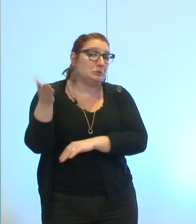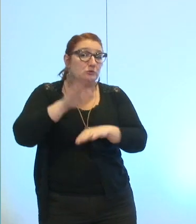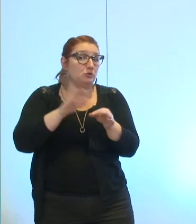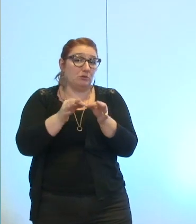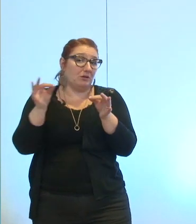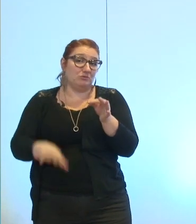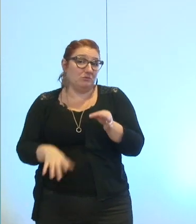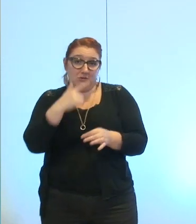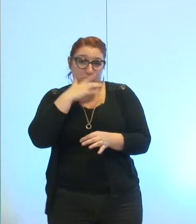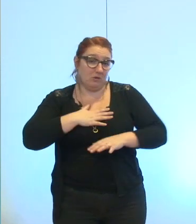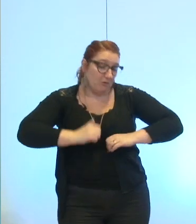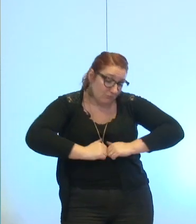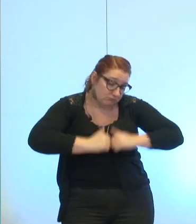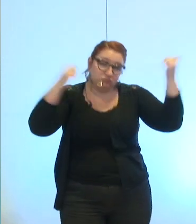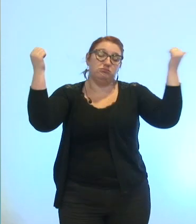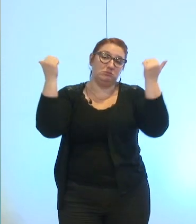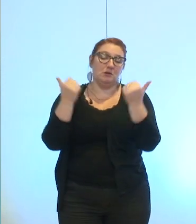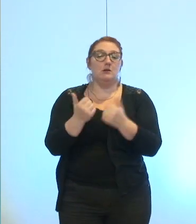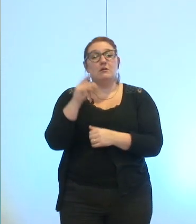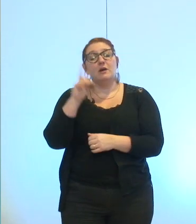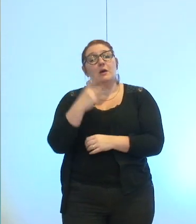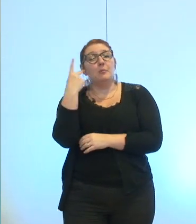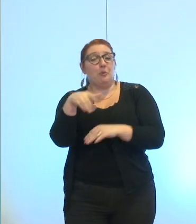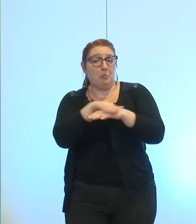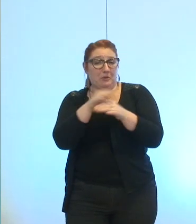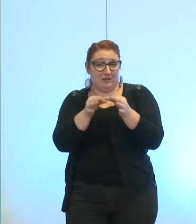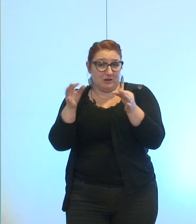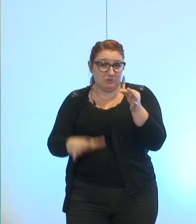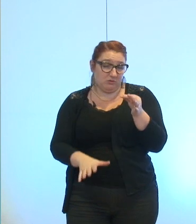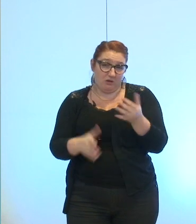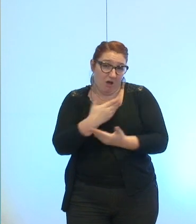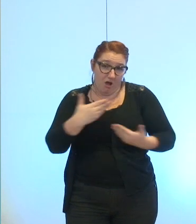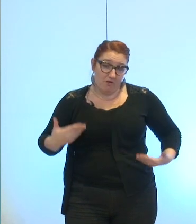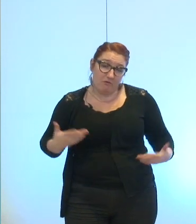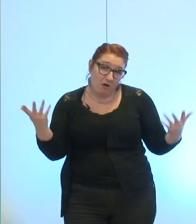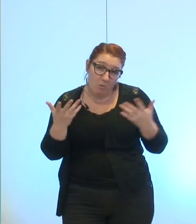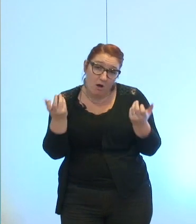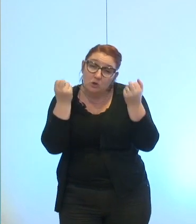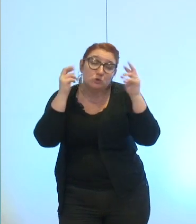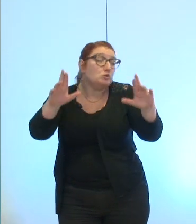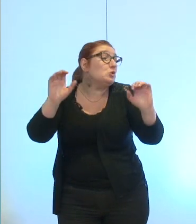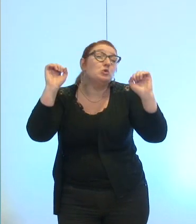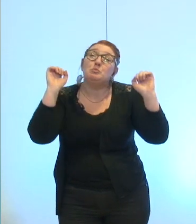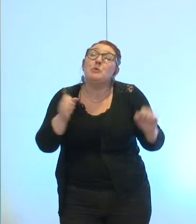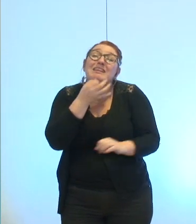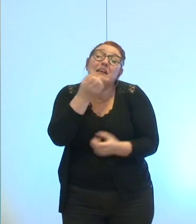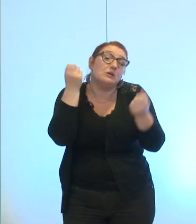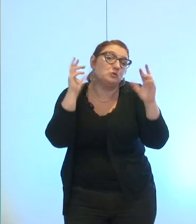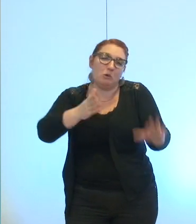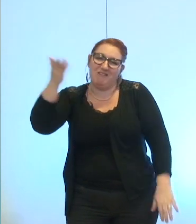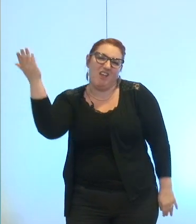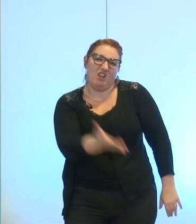le résultat de votre politique le résultat de votre politique à la sortie ce sera je peux vous le garantir sur cette question un échec